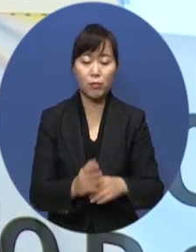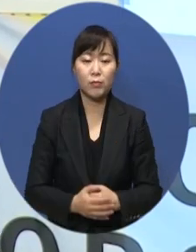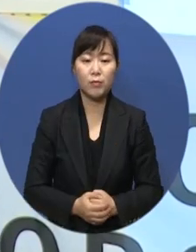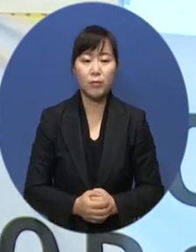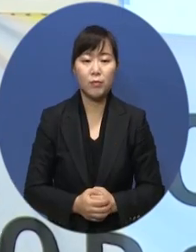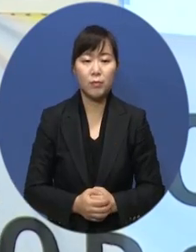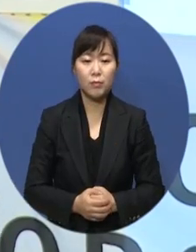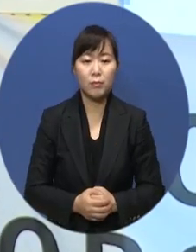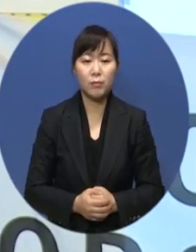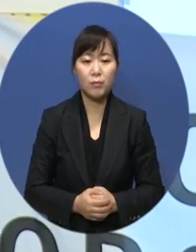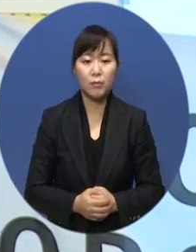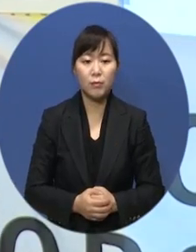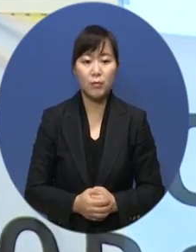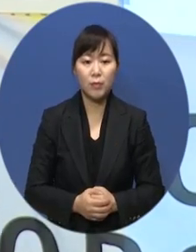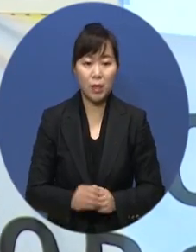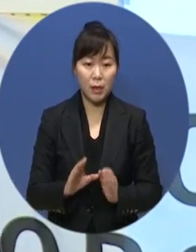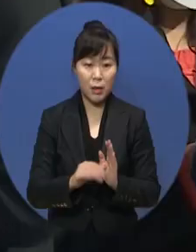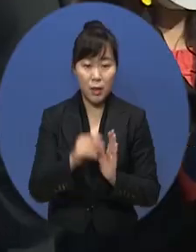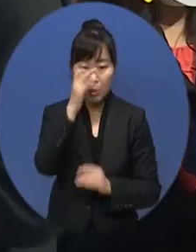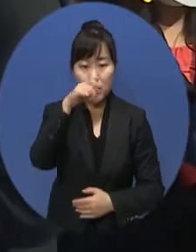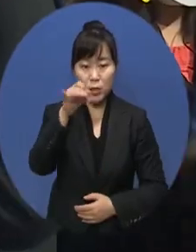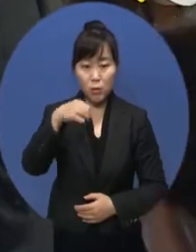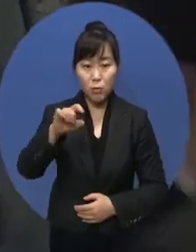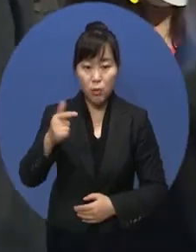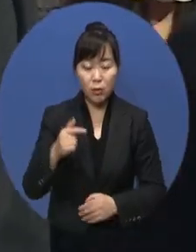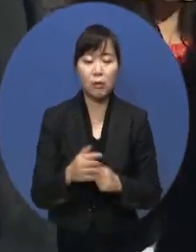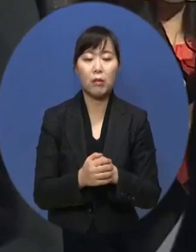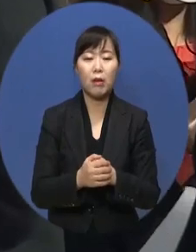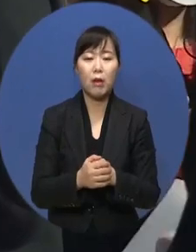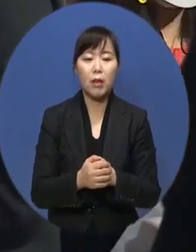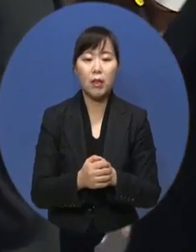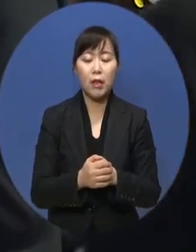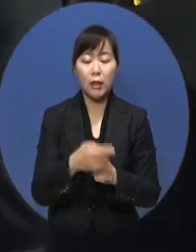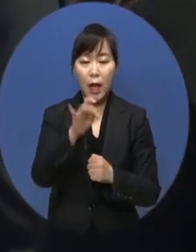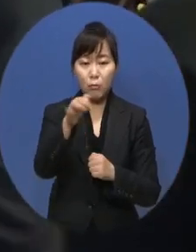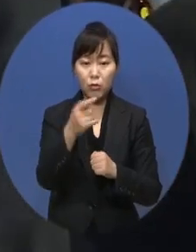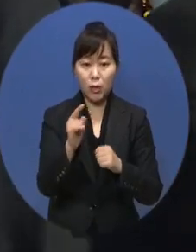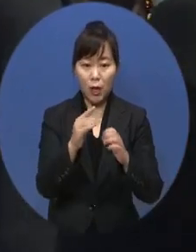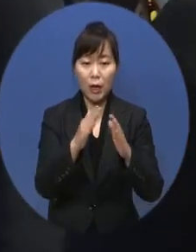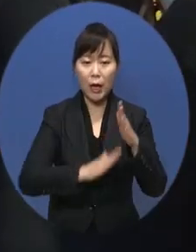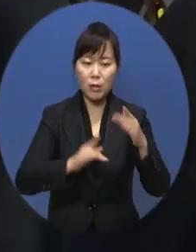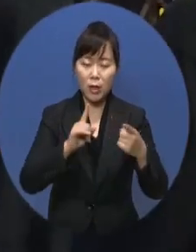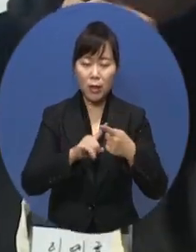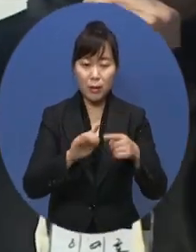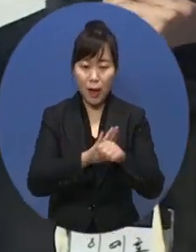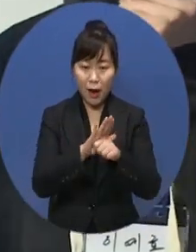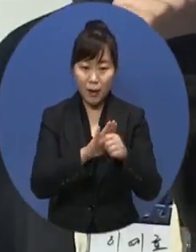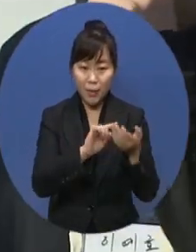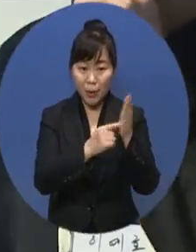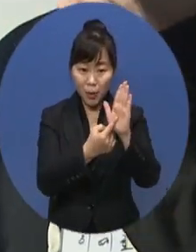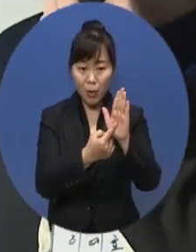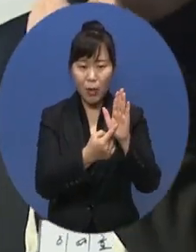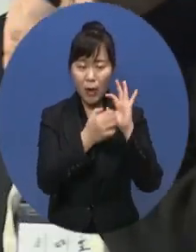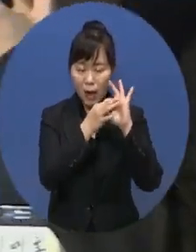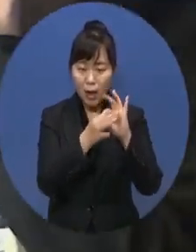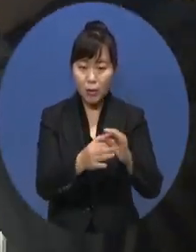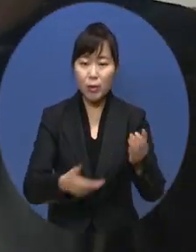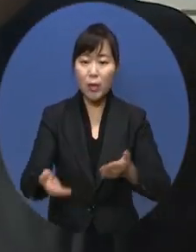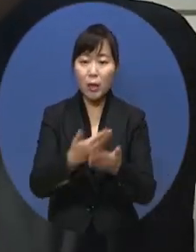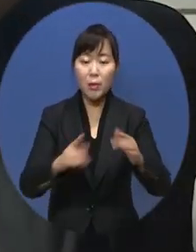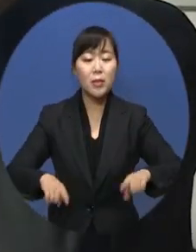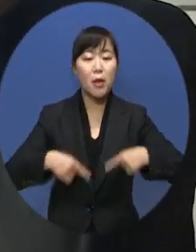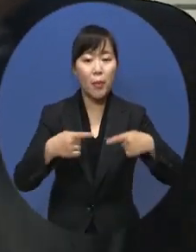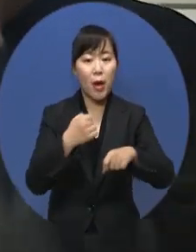있습니다. 이날 최시원 씨는 다문화 가정에 대한 애정을 밝히며 앞으로 지속적인 나눔에